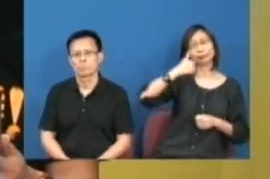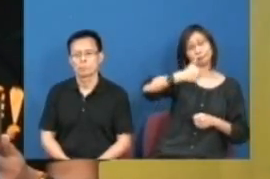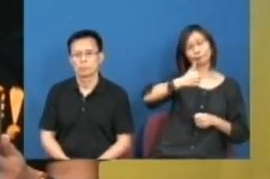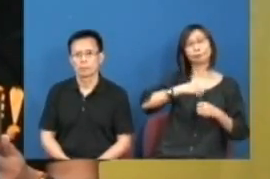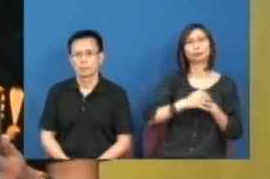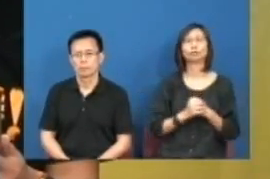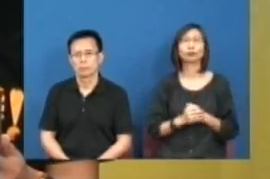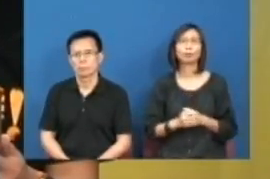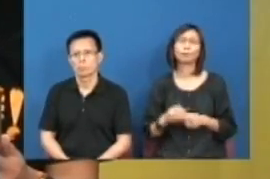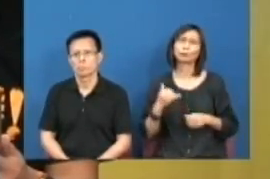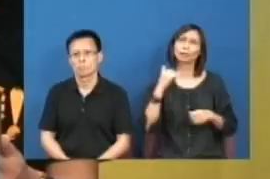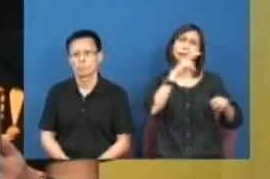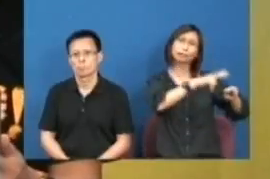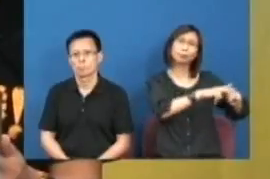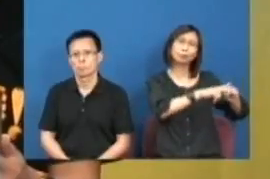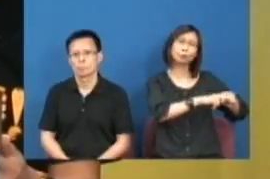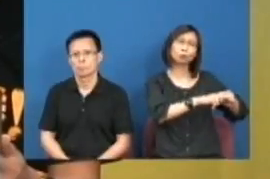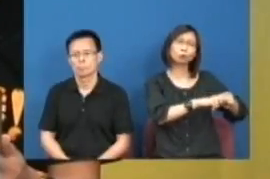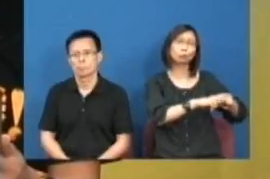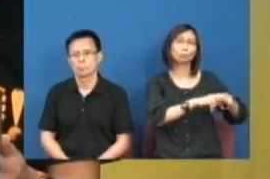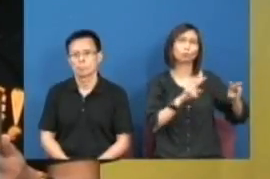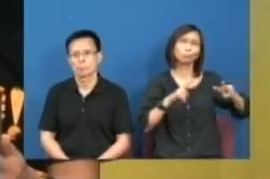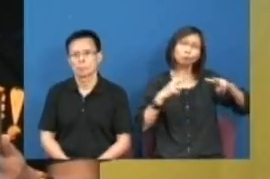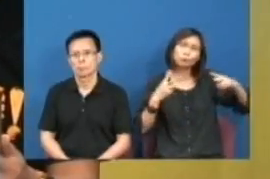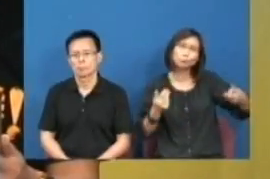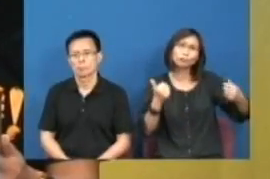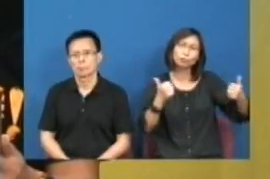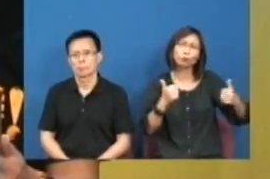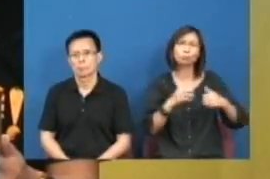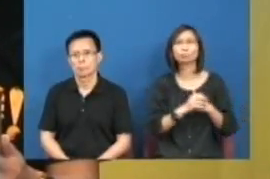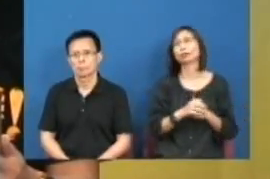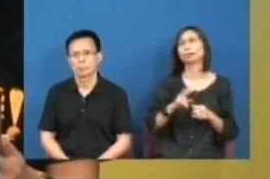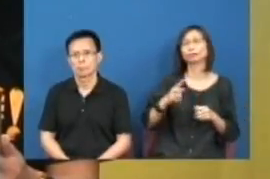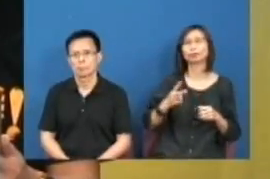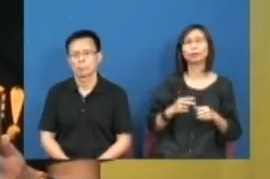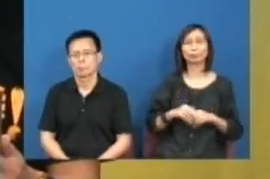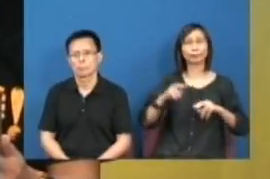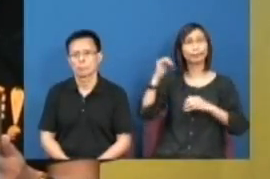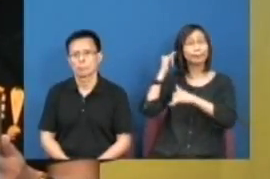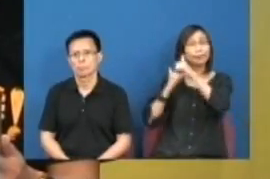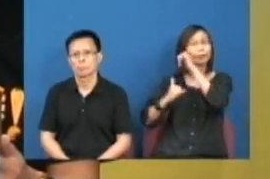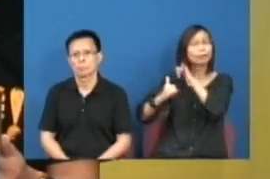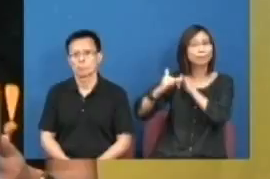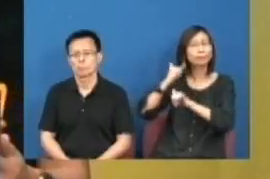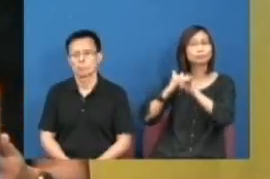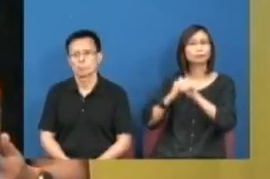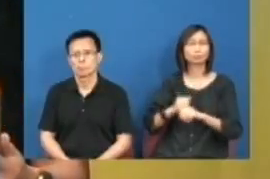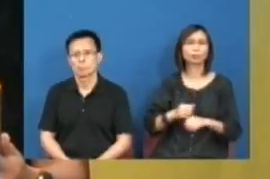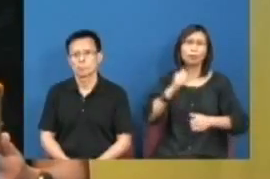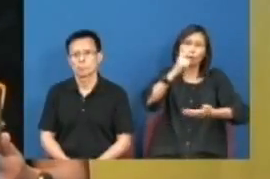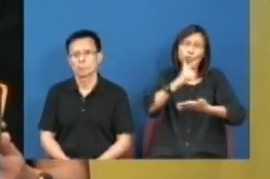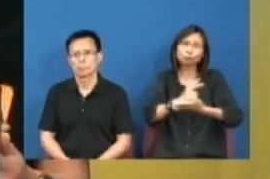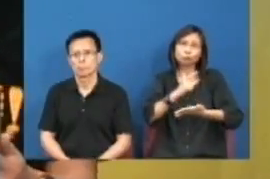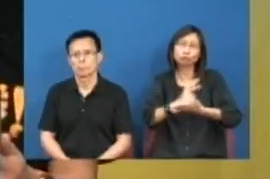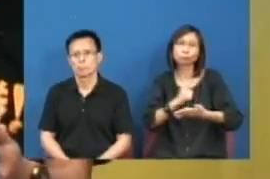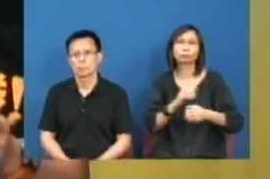面，在內地繼續深化改革開放和加快轉變經濟方式的過程，歷史進程，香港將會扮演一個不可或缺、當仁